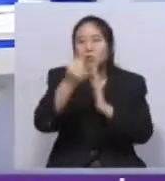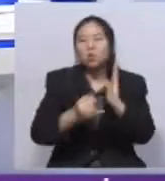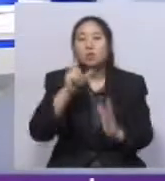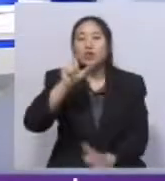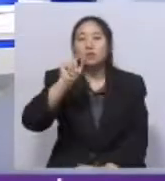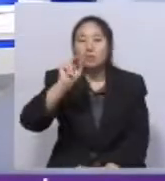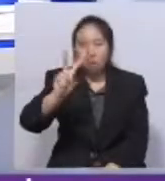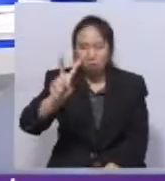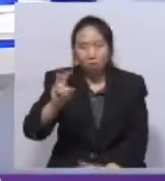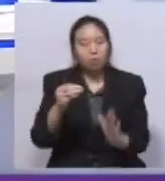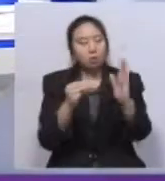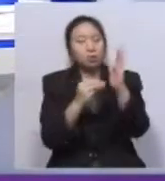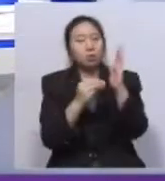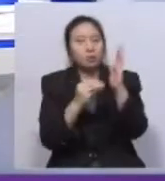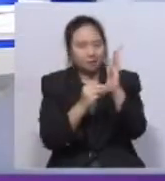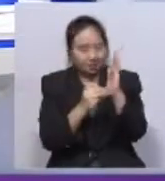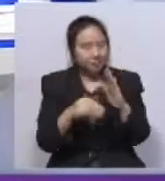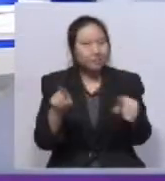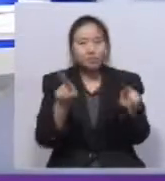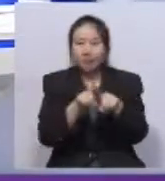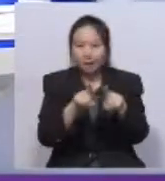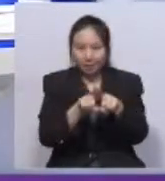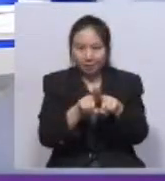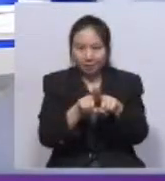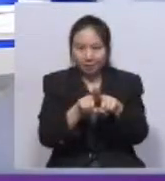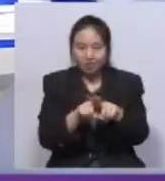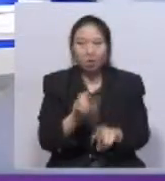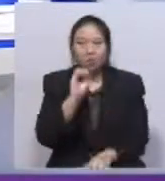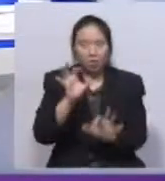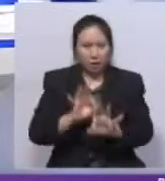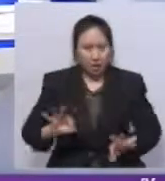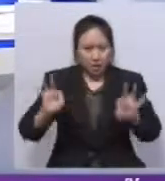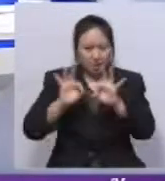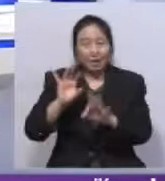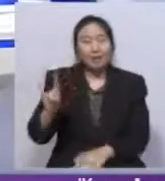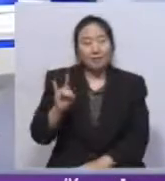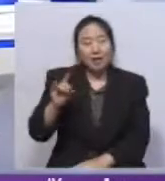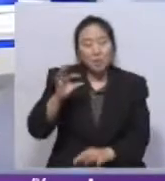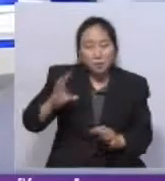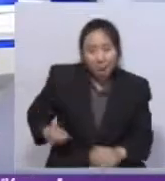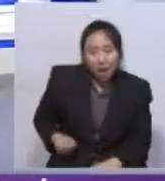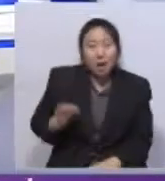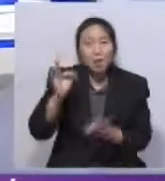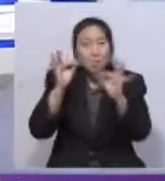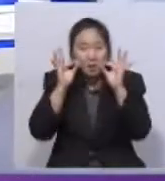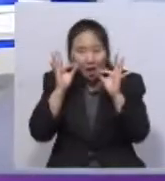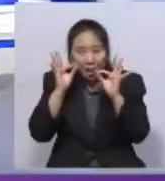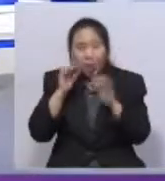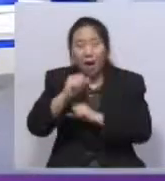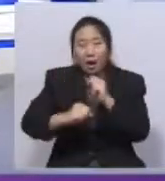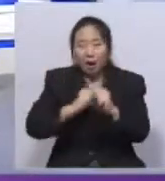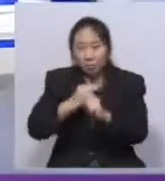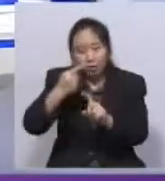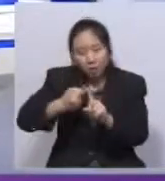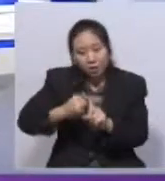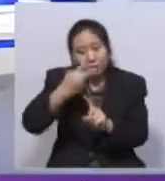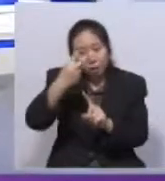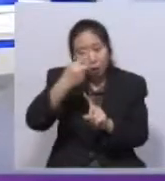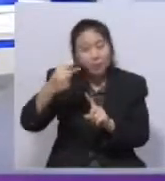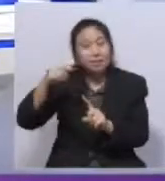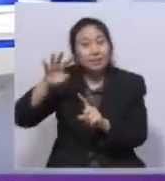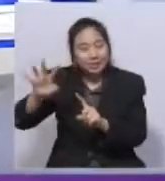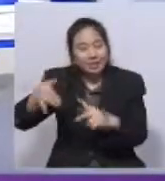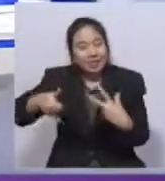ค่ะรวมถึงในพื้นที่ของกรุงเทพมหานครด้วยพร้อมย้ำควรนำสัตว์เลี้ยงค่ะไปฉีดวัคซีนครั้งแรกเมื่อมีอายุ 2-4 เดือน